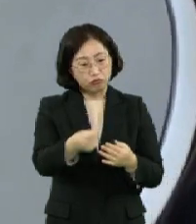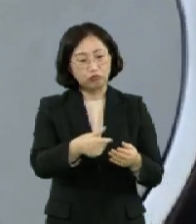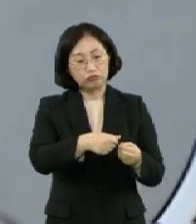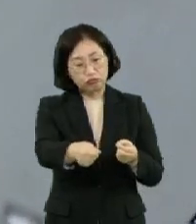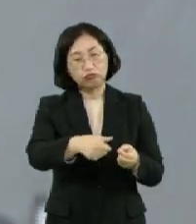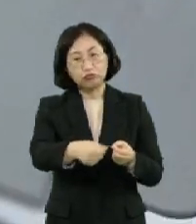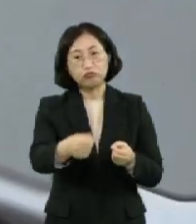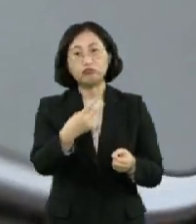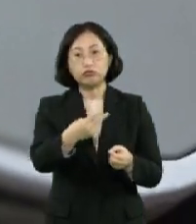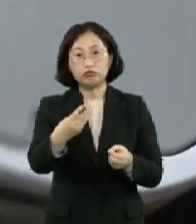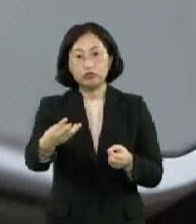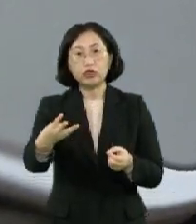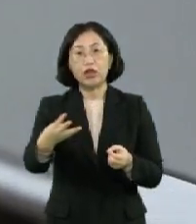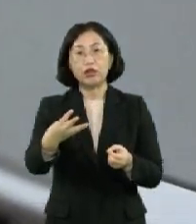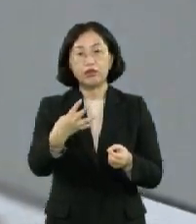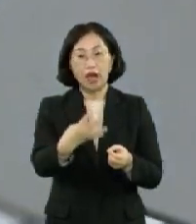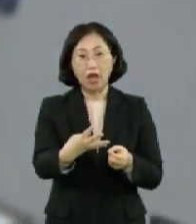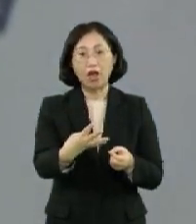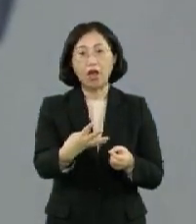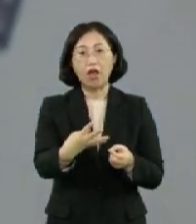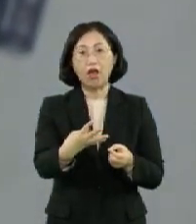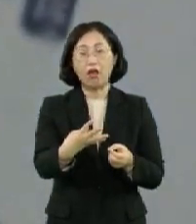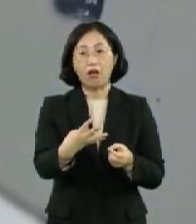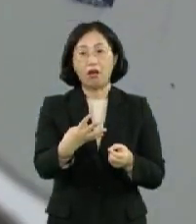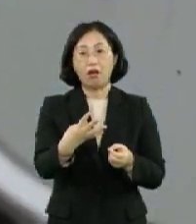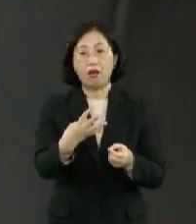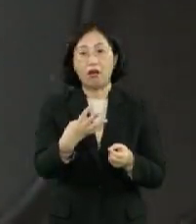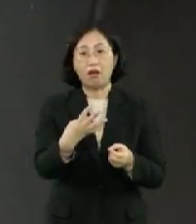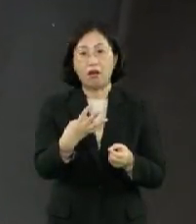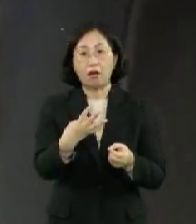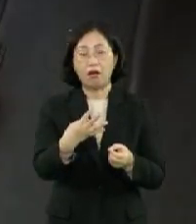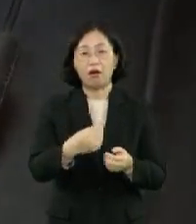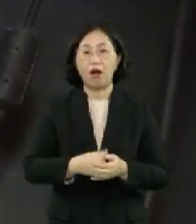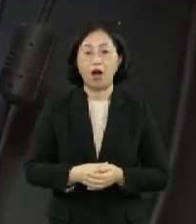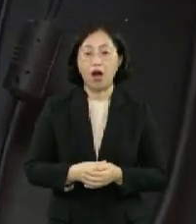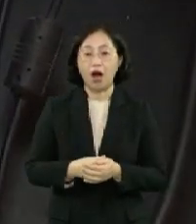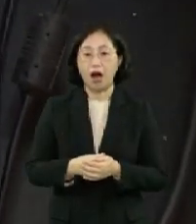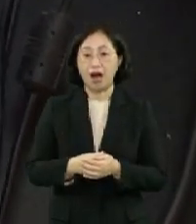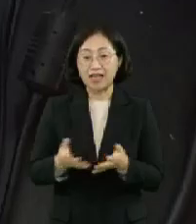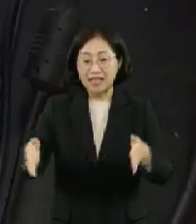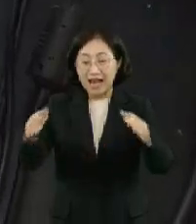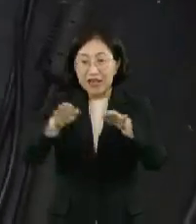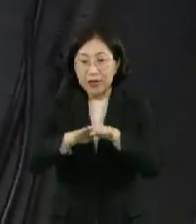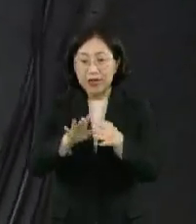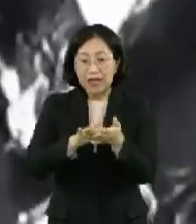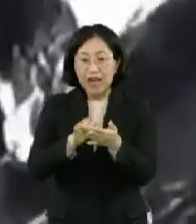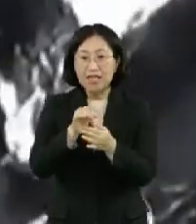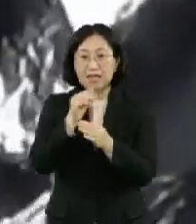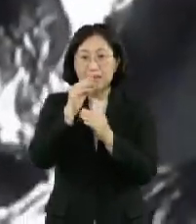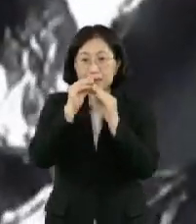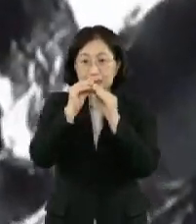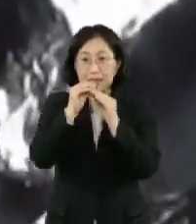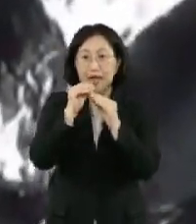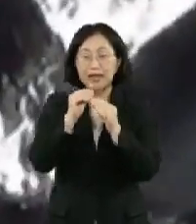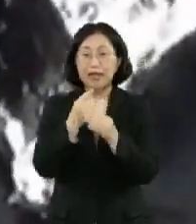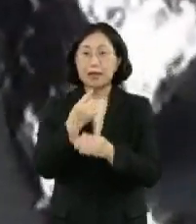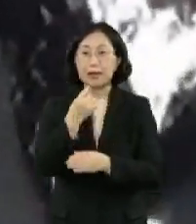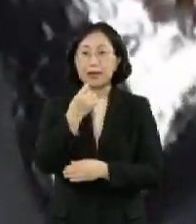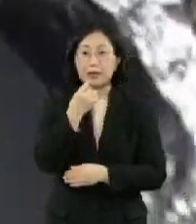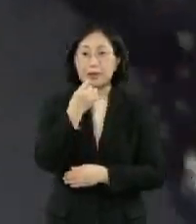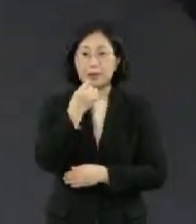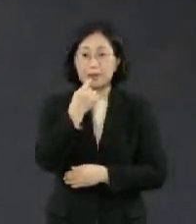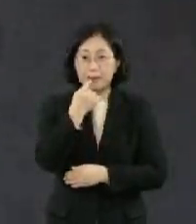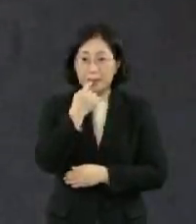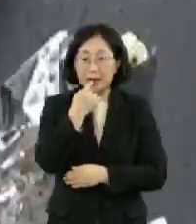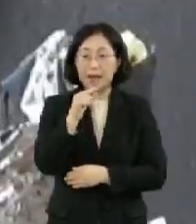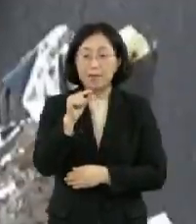둘, 셋, 넷. 쓰레기통에선 약을 흡입할 때 쓰였던 알루미늄 포일과